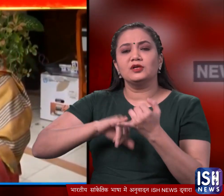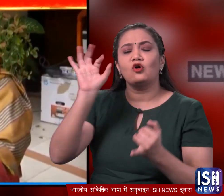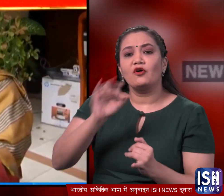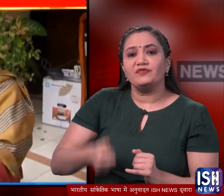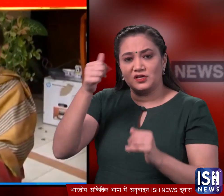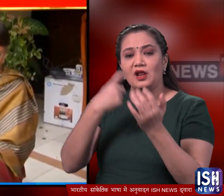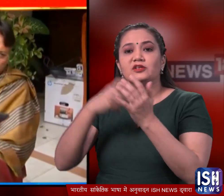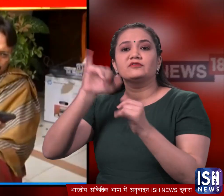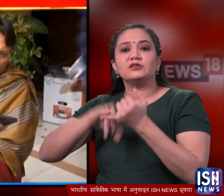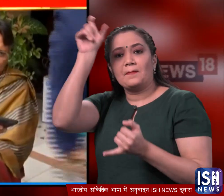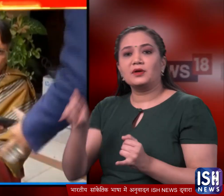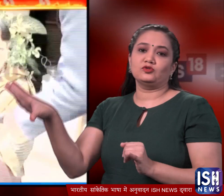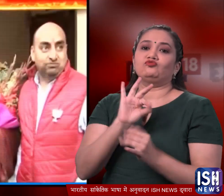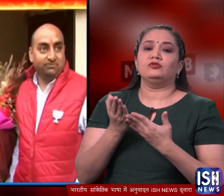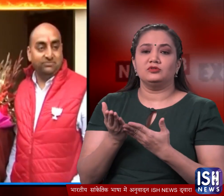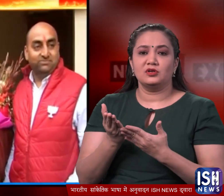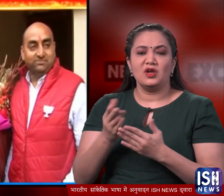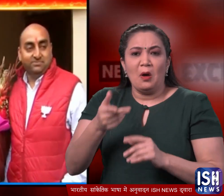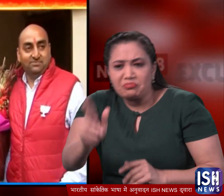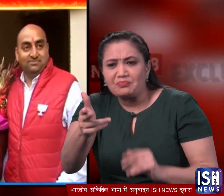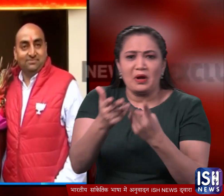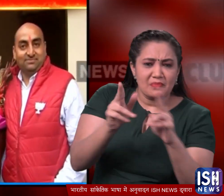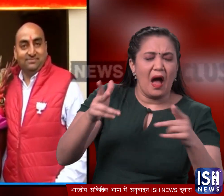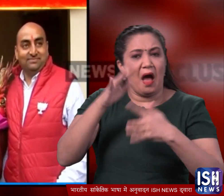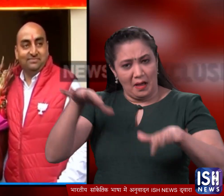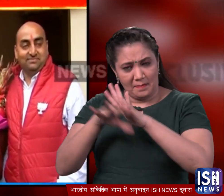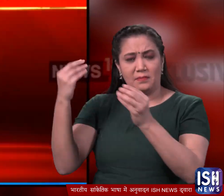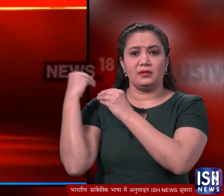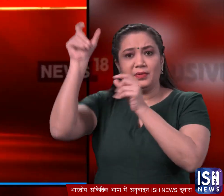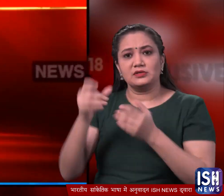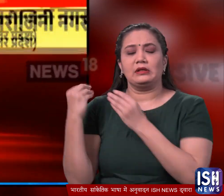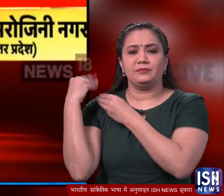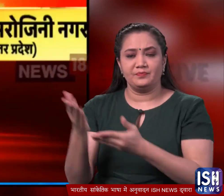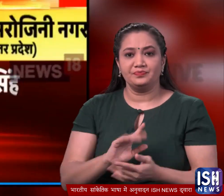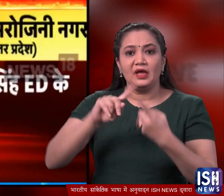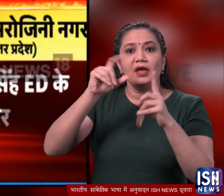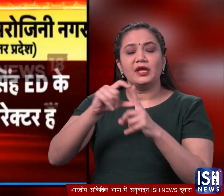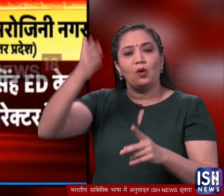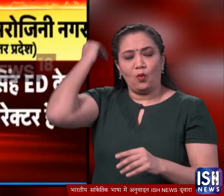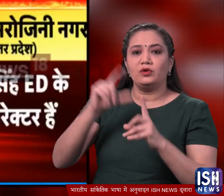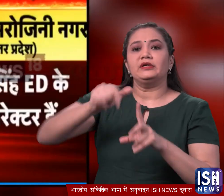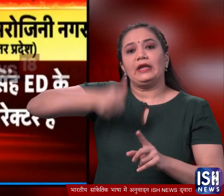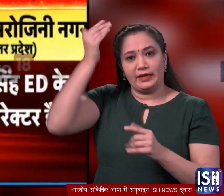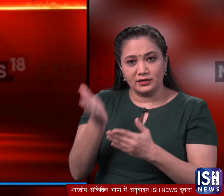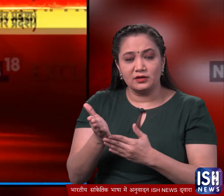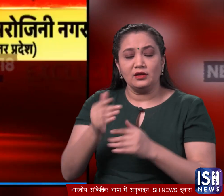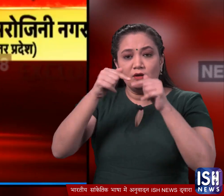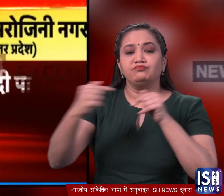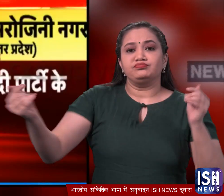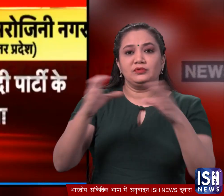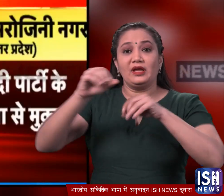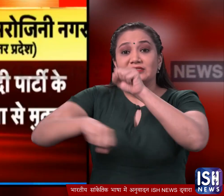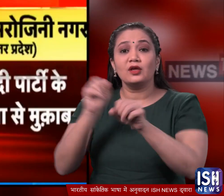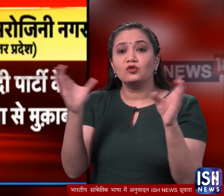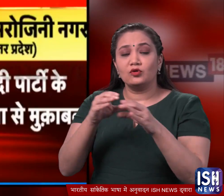आईपीएस अधिकारी राजेश्वर सिंह को उतार दिया, जिनकी छवि एनकाउंटर स्पेशलिस्ट की भी रही। राजेश्वर सिंह ईडी के पूर्व डायरेक्टर हैं, जिनका